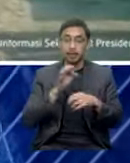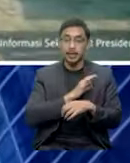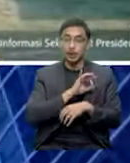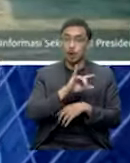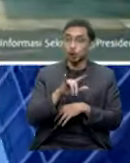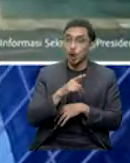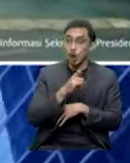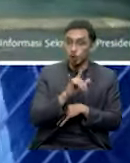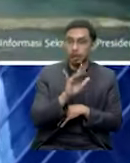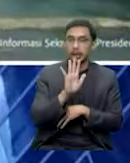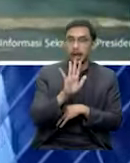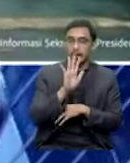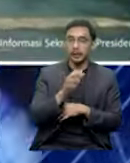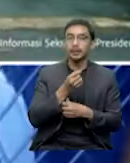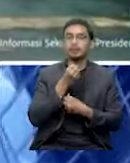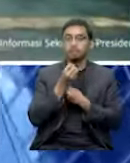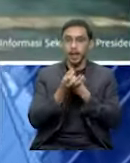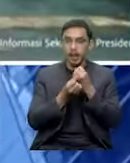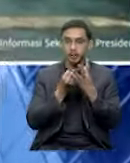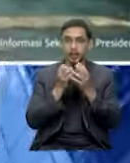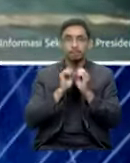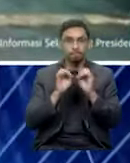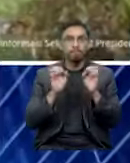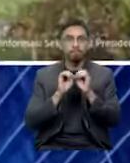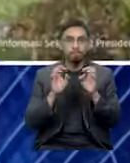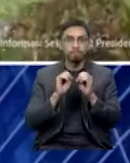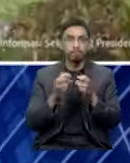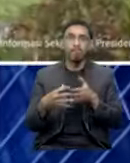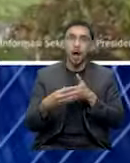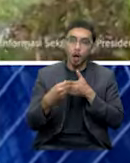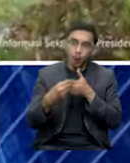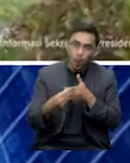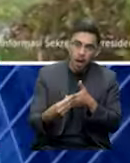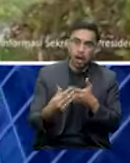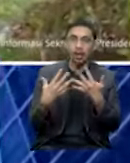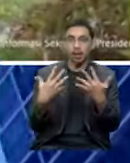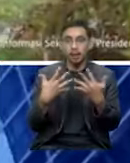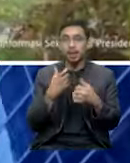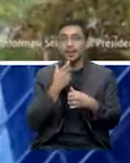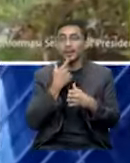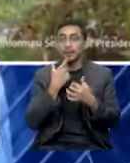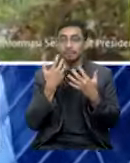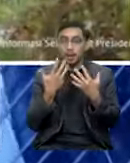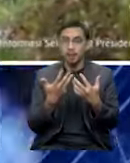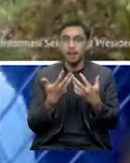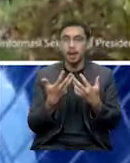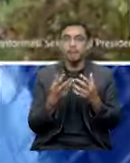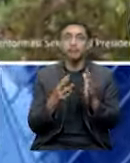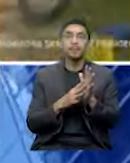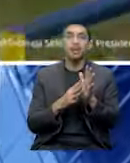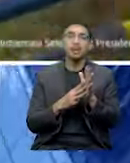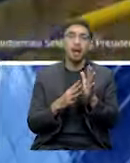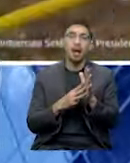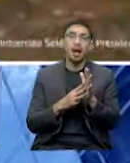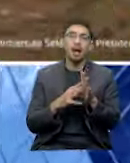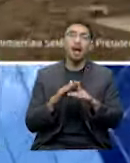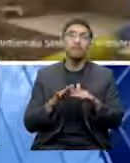memberikan pengarahan kepada para jajaran pimpinan TNI Polri terkait masalah keamanan nasional,